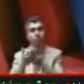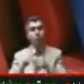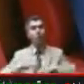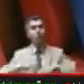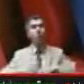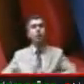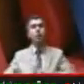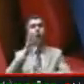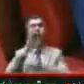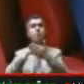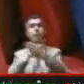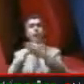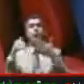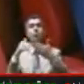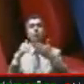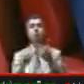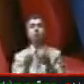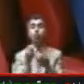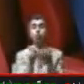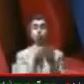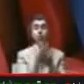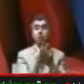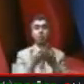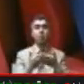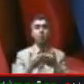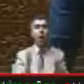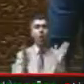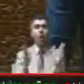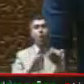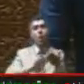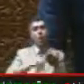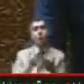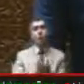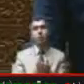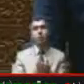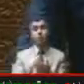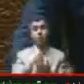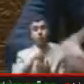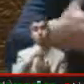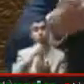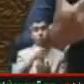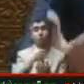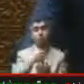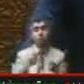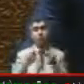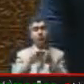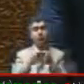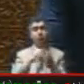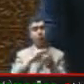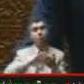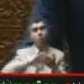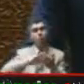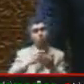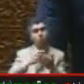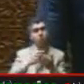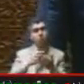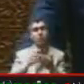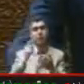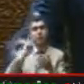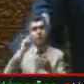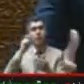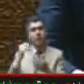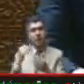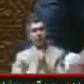أعدته وزارتكم في هذا الورش الضخم المفتوح، ليس فقط على المستوى معالجة نظام